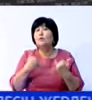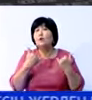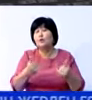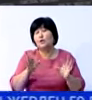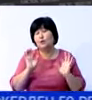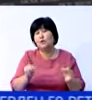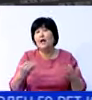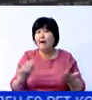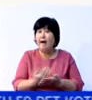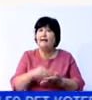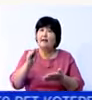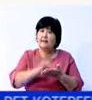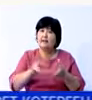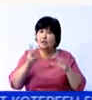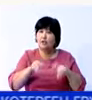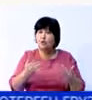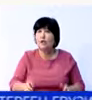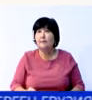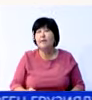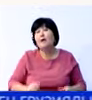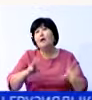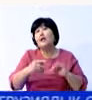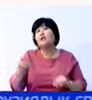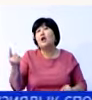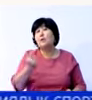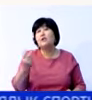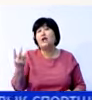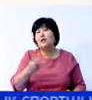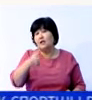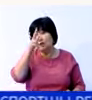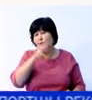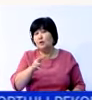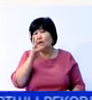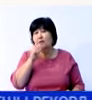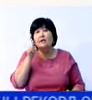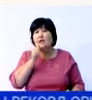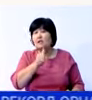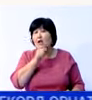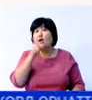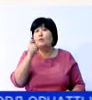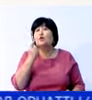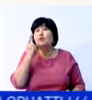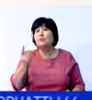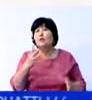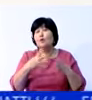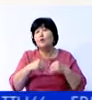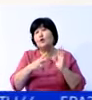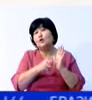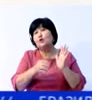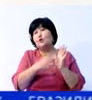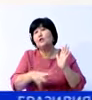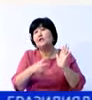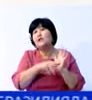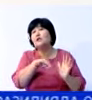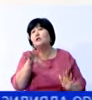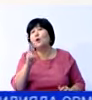дұрыстығы қайта тексерілуде. Нәтижесінде 1-2 90-да табысын жасырған 1101 отбасына 898